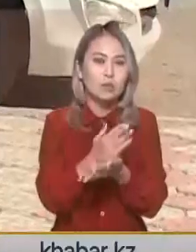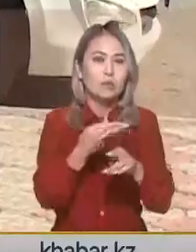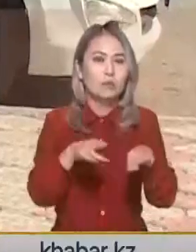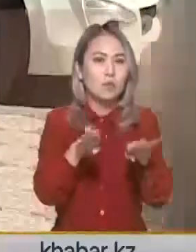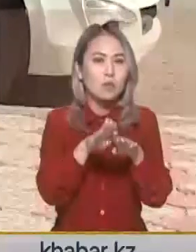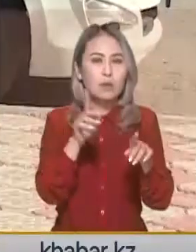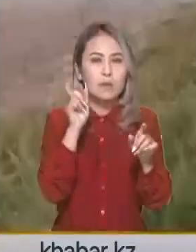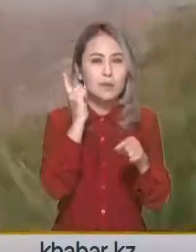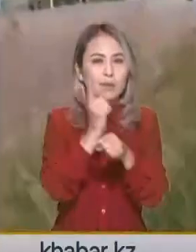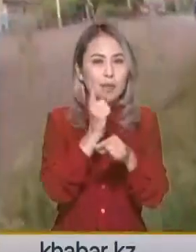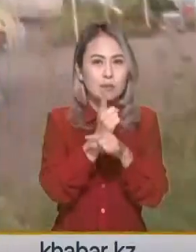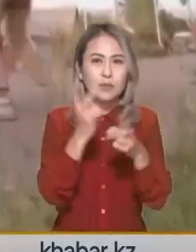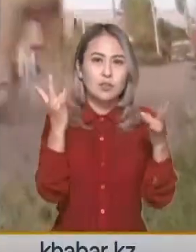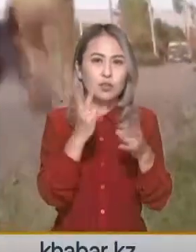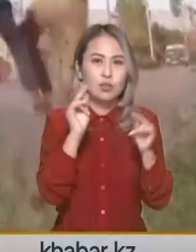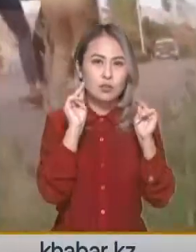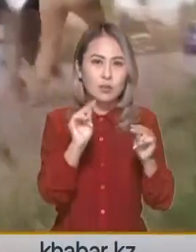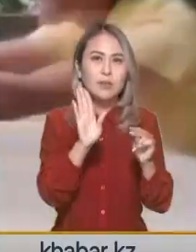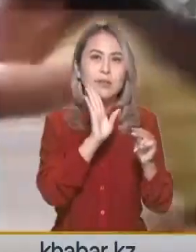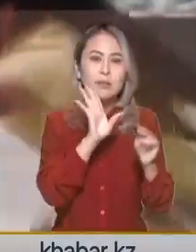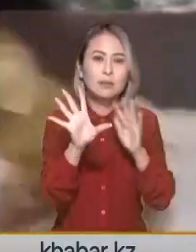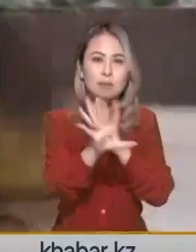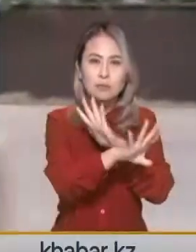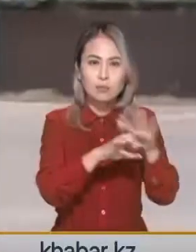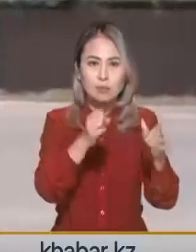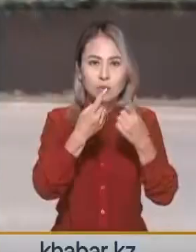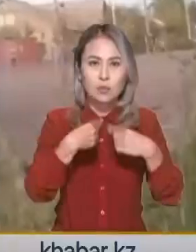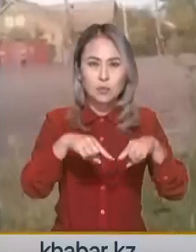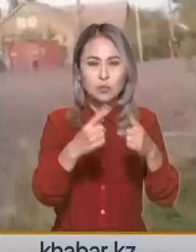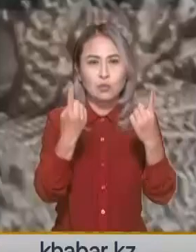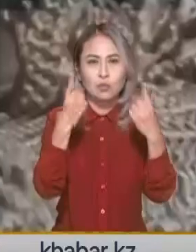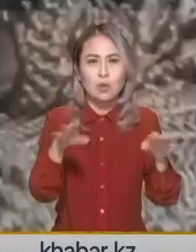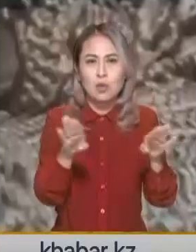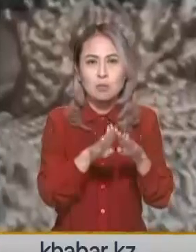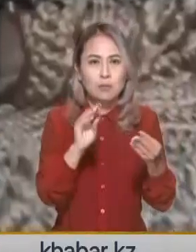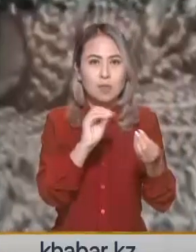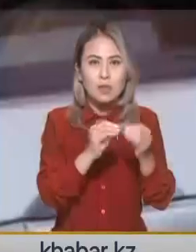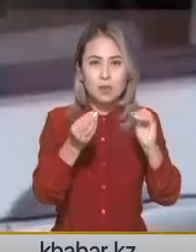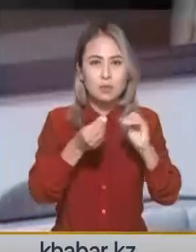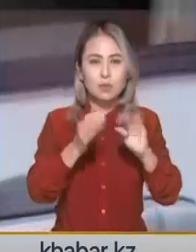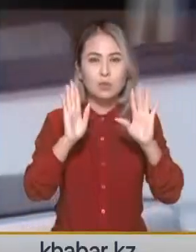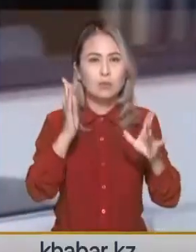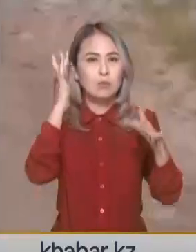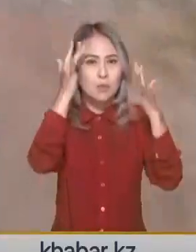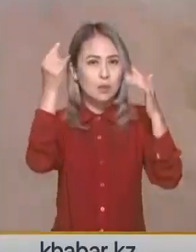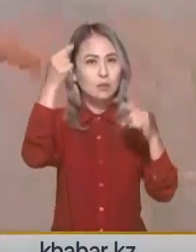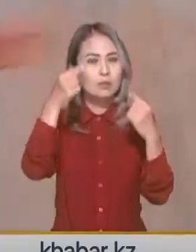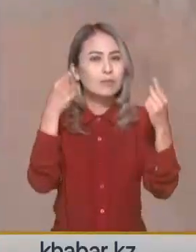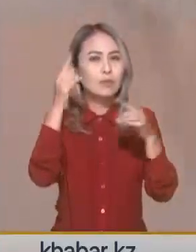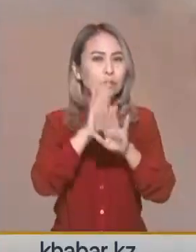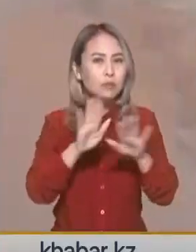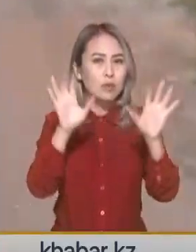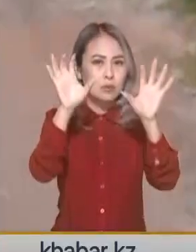Мұндай контентке тыйым салу керек дейді. Шынында да, қазалып қашу қоғамдағы үлкендер. Бұл мәселеге тек моральдық тұрғыдан емес,